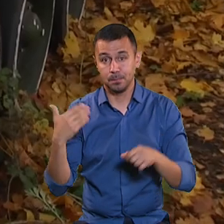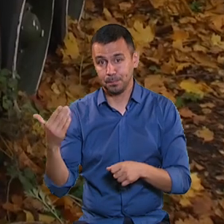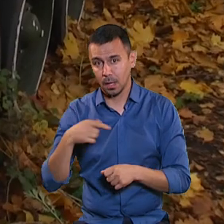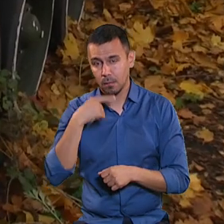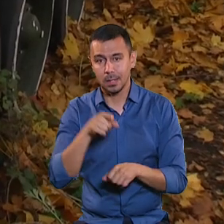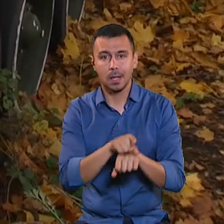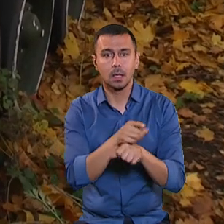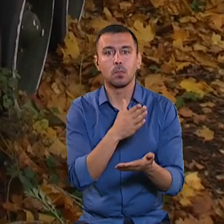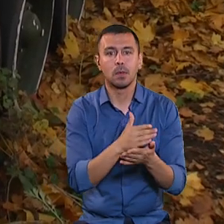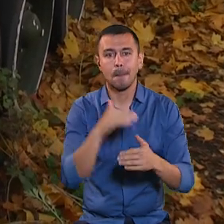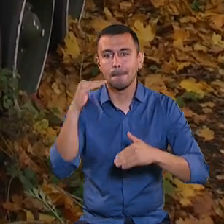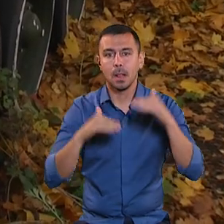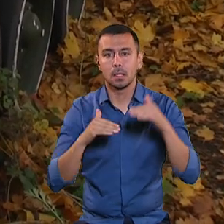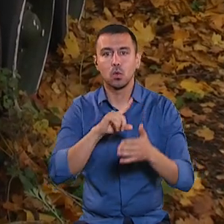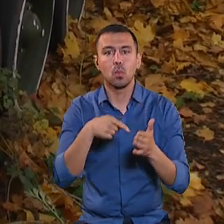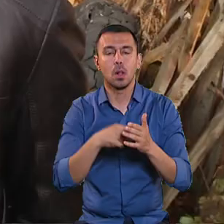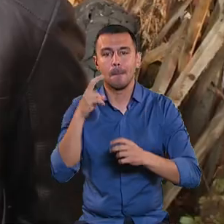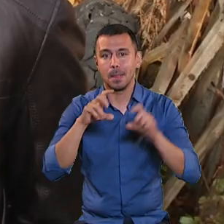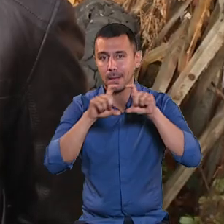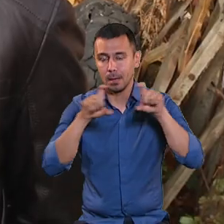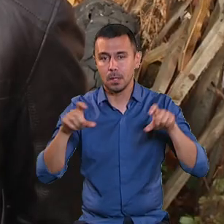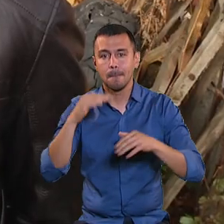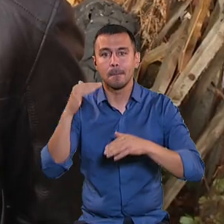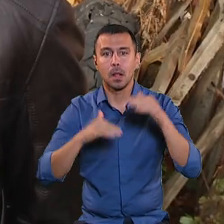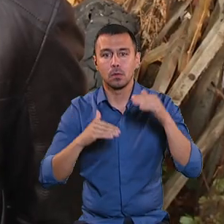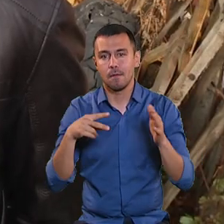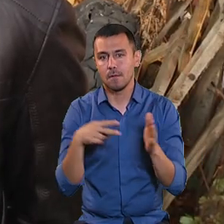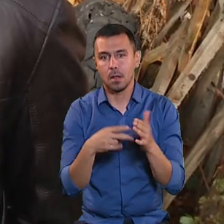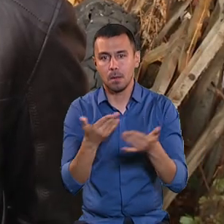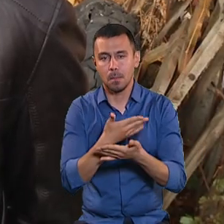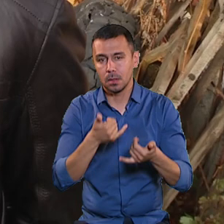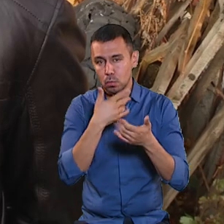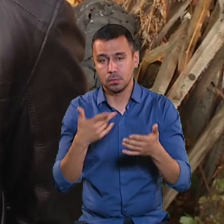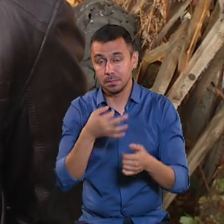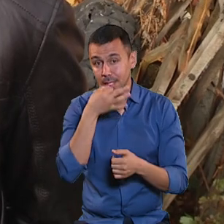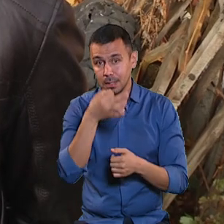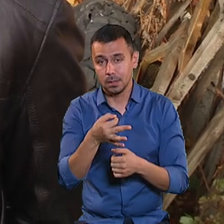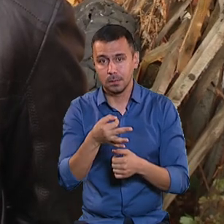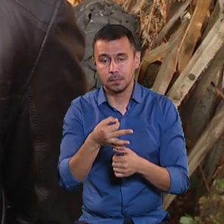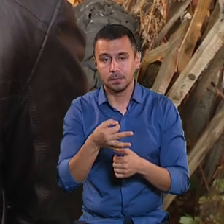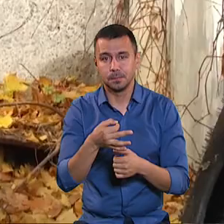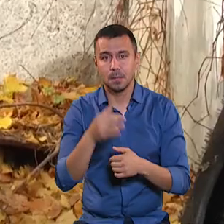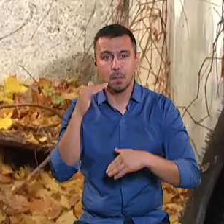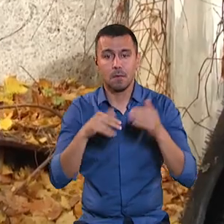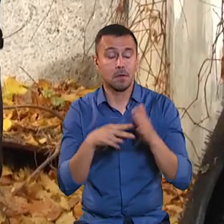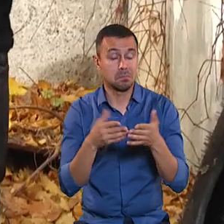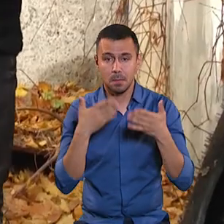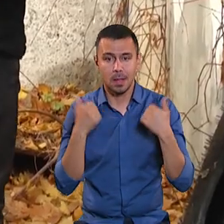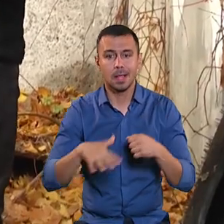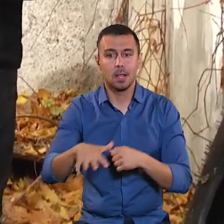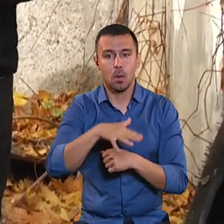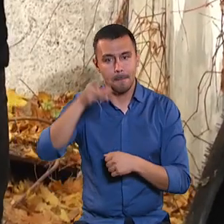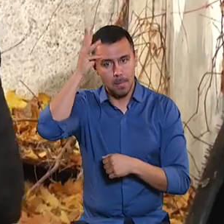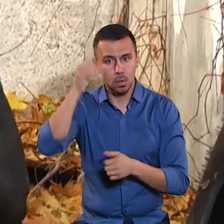бортника танк перебуває на балансі комунального підприємства балансову вартість Ми не можемо його визначити балансової вартсті немає на території